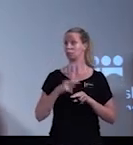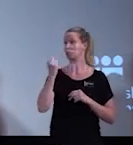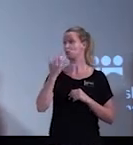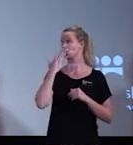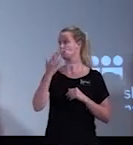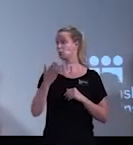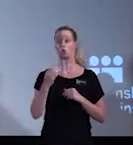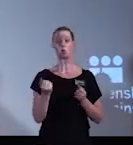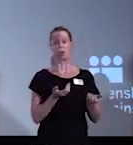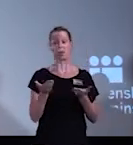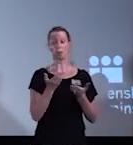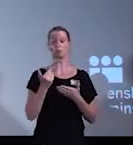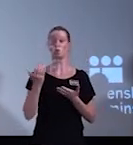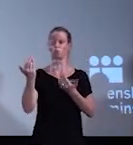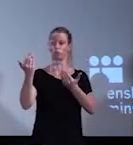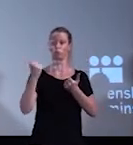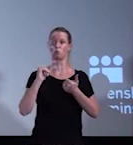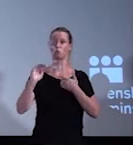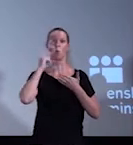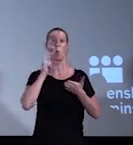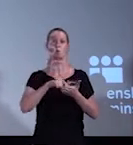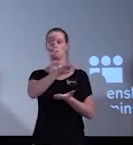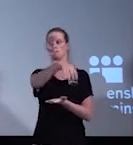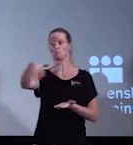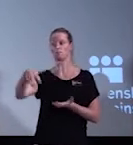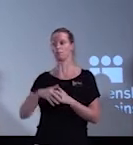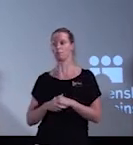bra att den är ute på remiss. Jag ser fram emot att ta in alla åsikter.